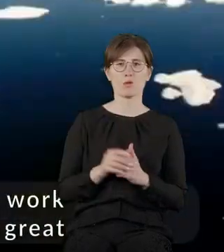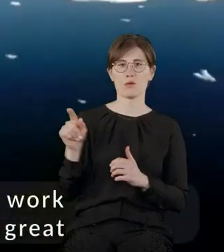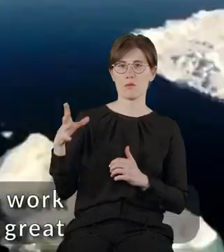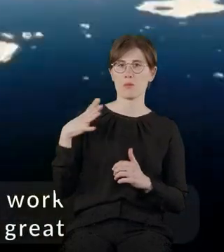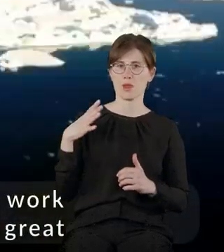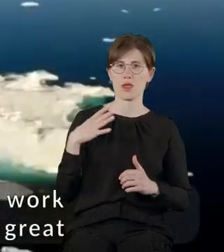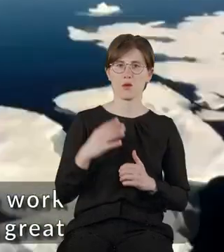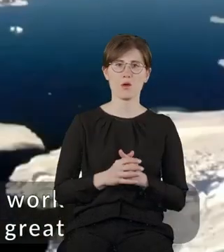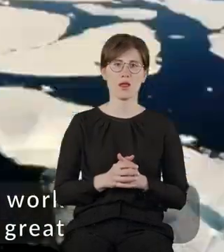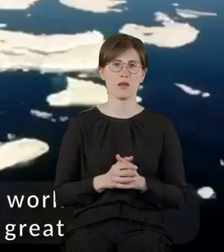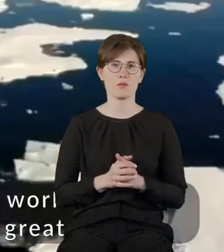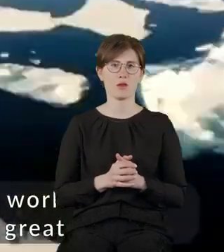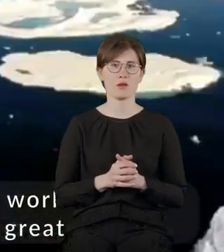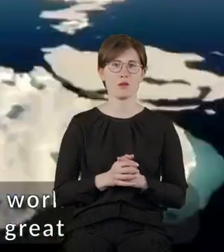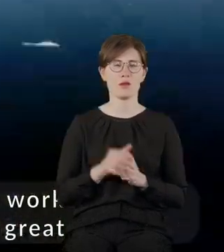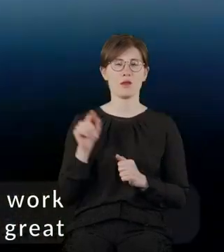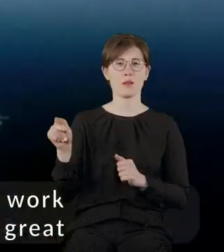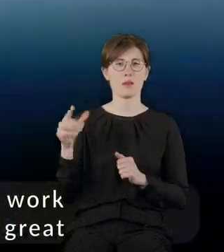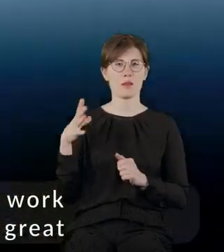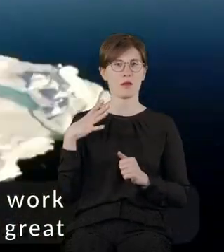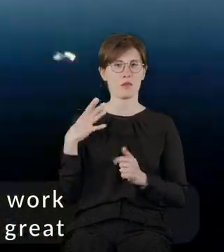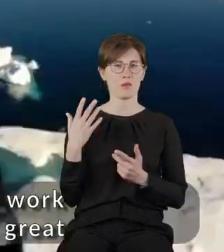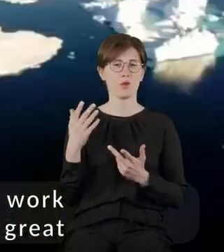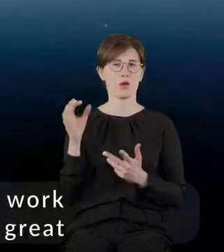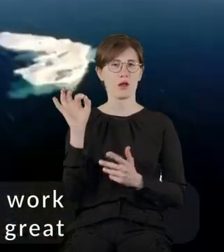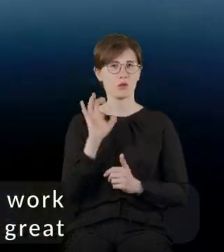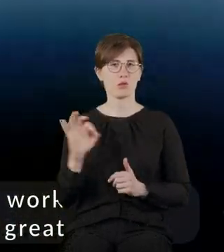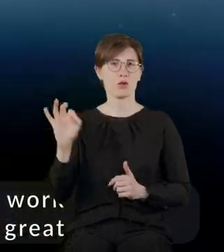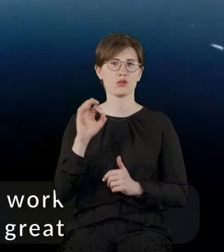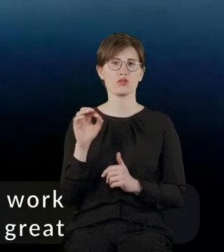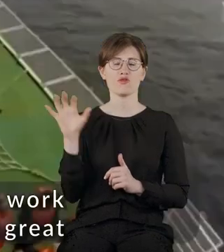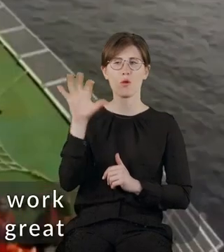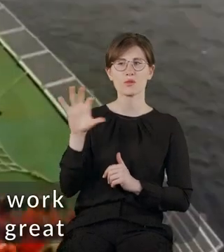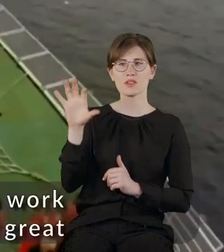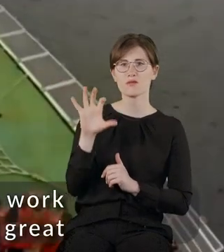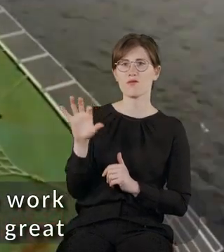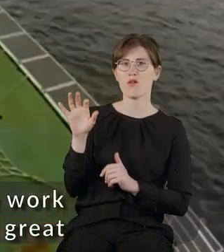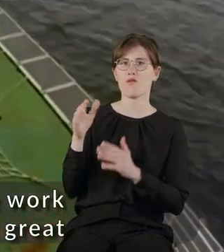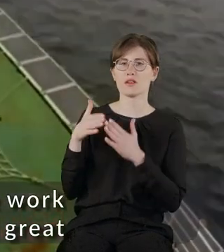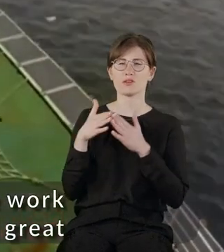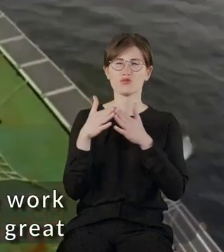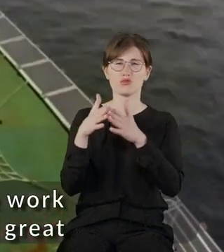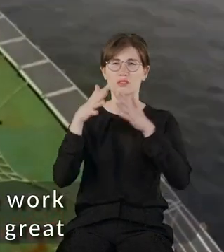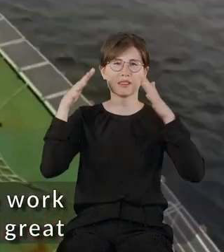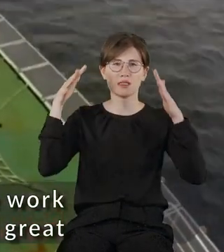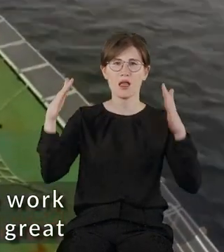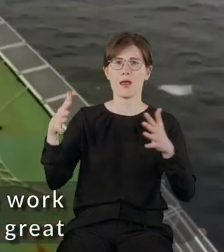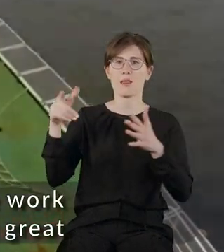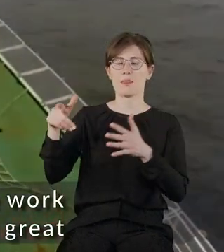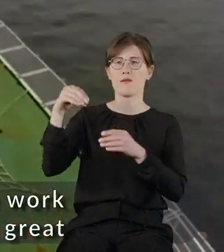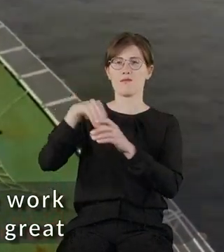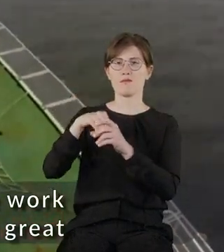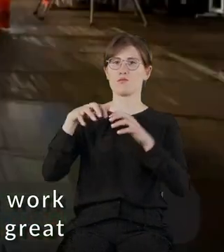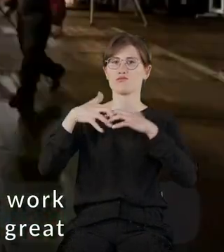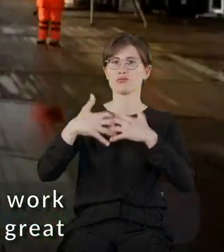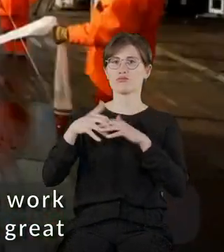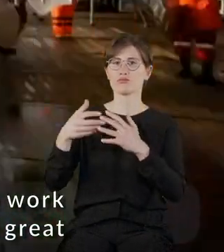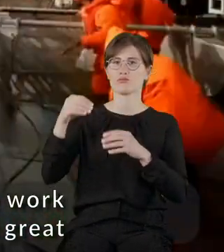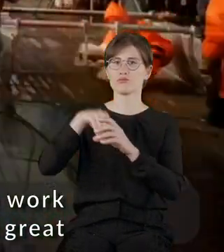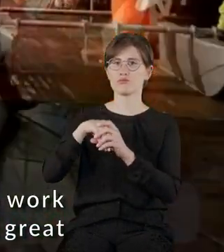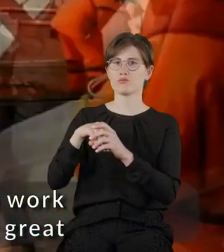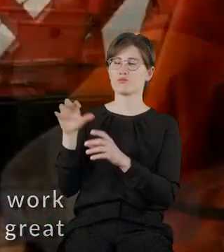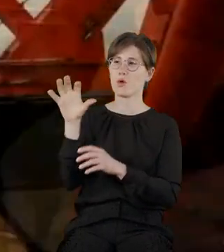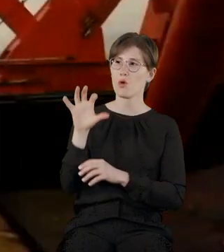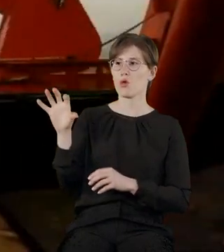Tam miałem unikalną okazję podejrzenia pracy na dużym statku z dużymi urządzeniami, które operują na